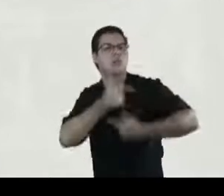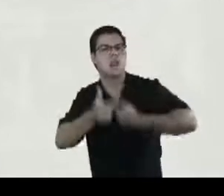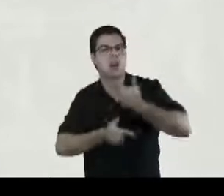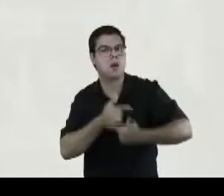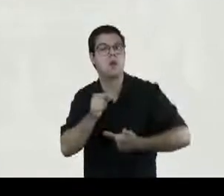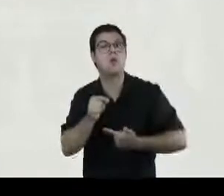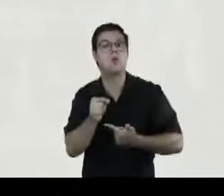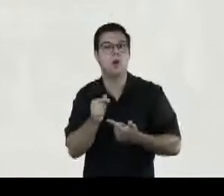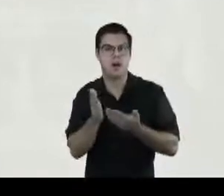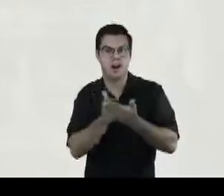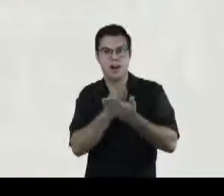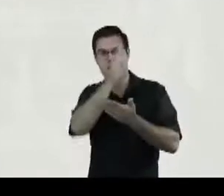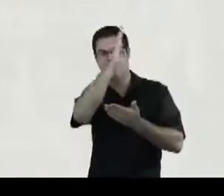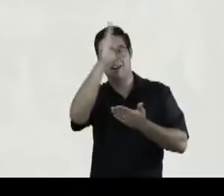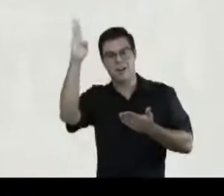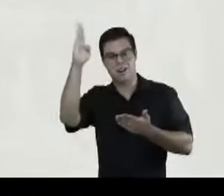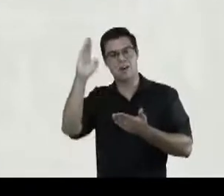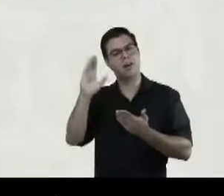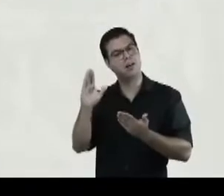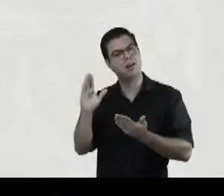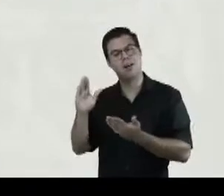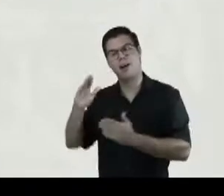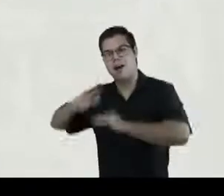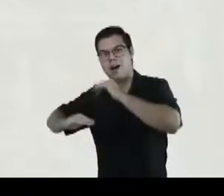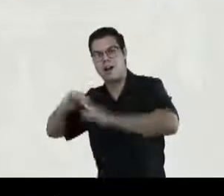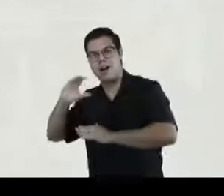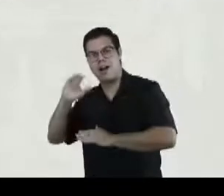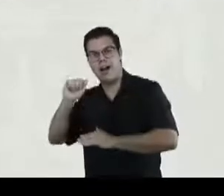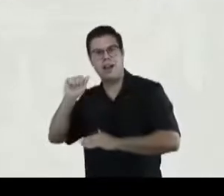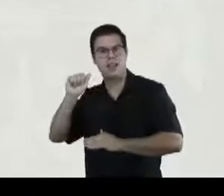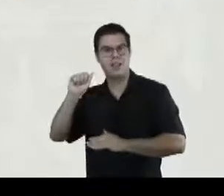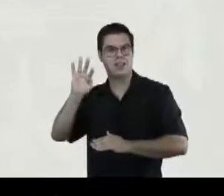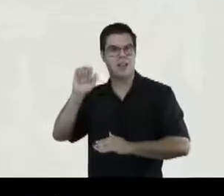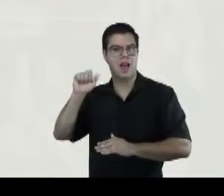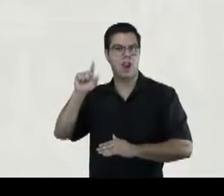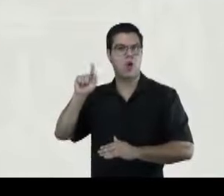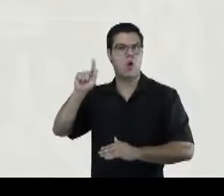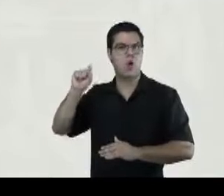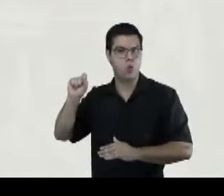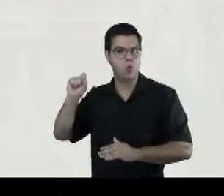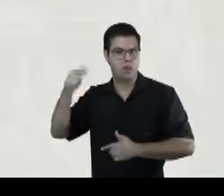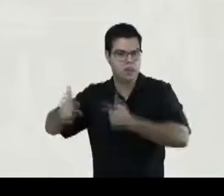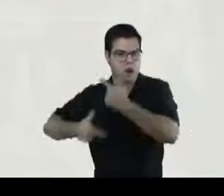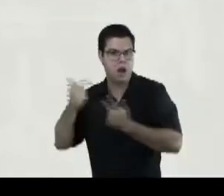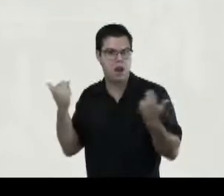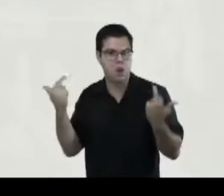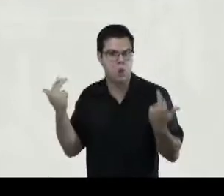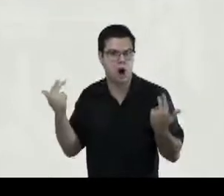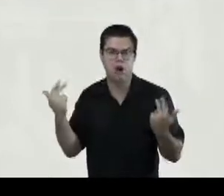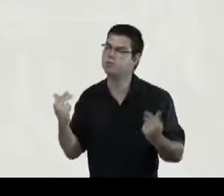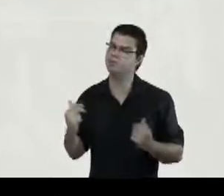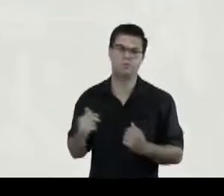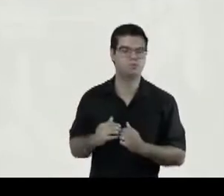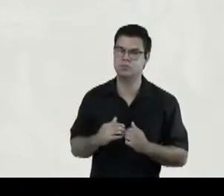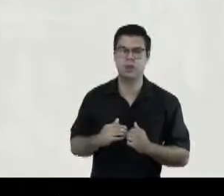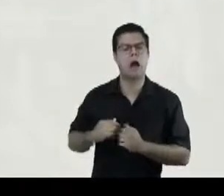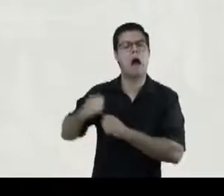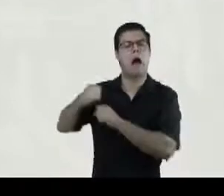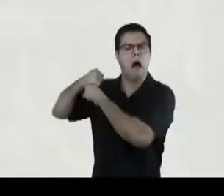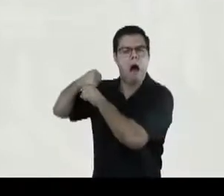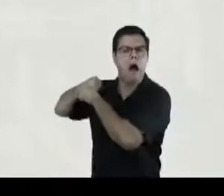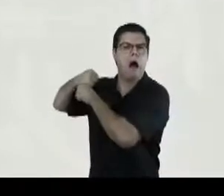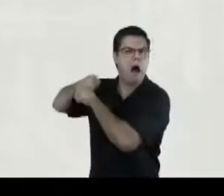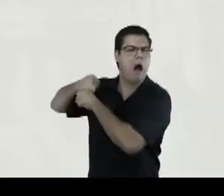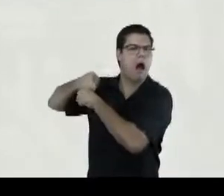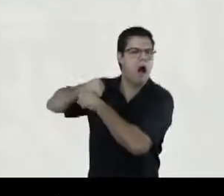chose. Depuis 50 ans, ces outils sont devenus informatiques,